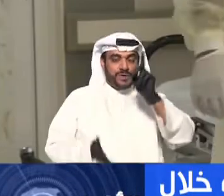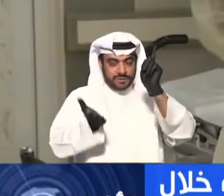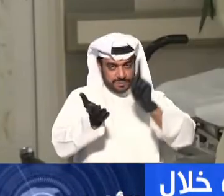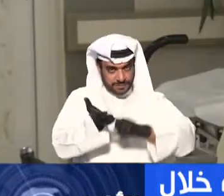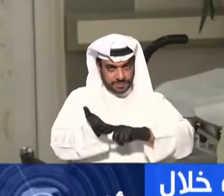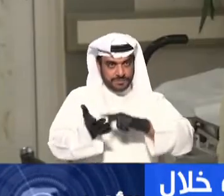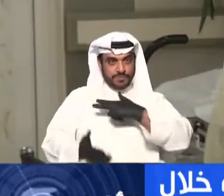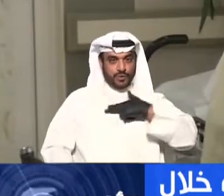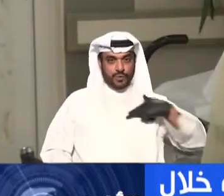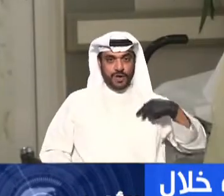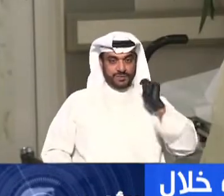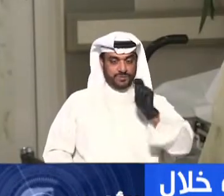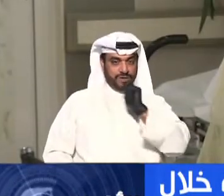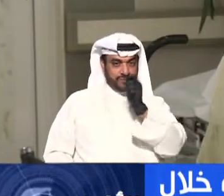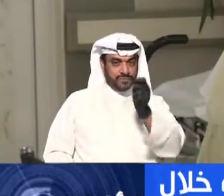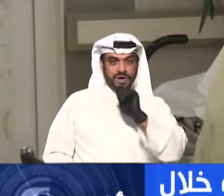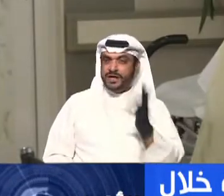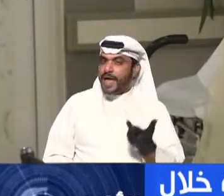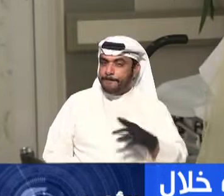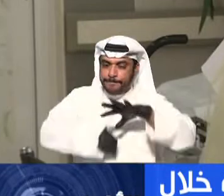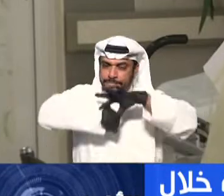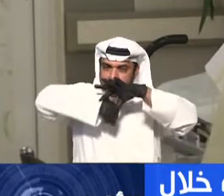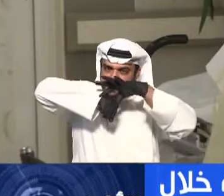الوزارة الدكتور عبد الله السند تسجيل